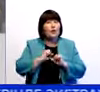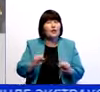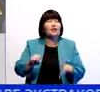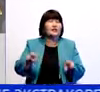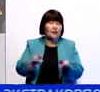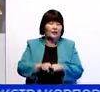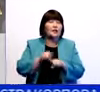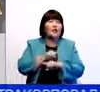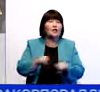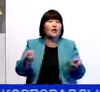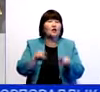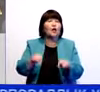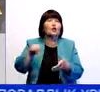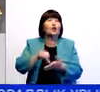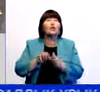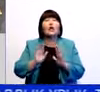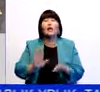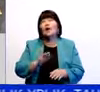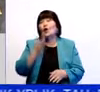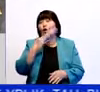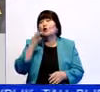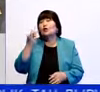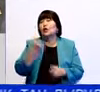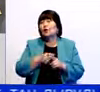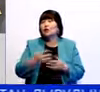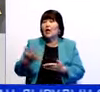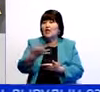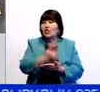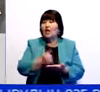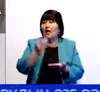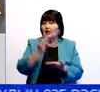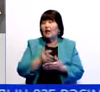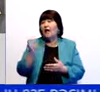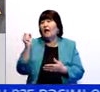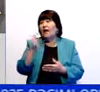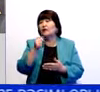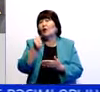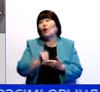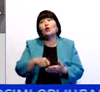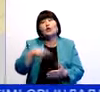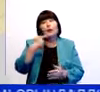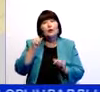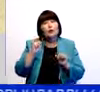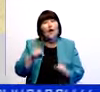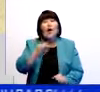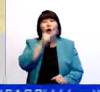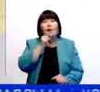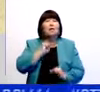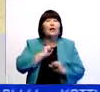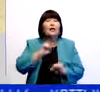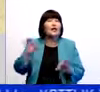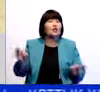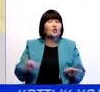батырлықты насихаттаудың үлгісі ғана емес, ұлт тарихы үшін жинақталып жатқан алтын қор деуге болады. Бабалар ерлігі